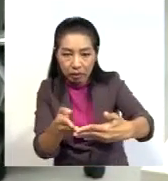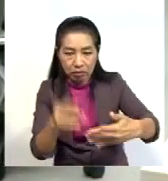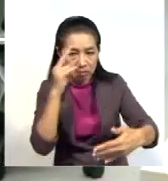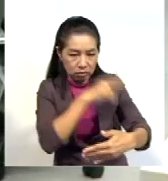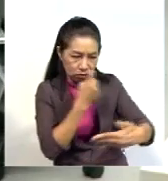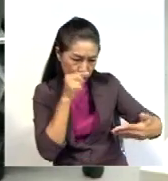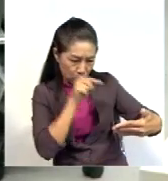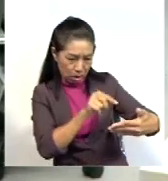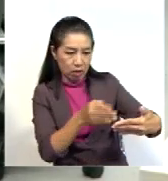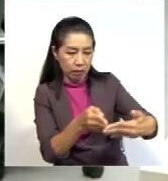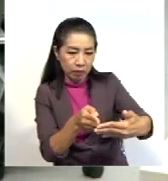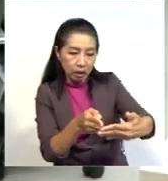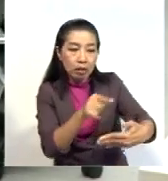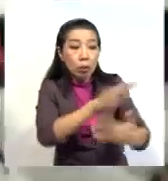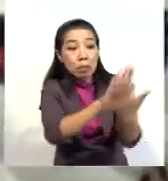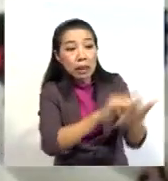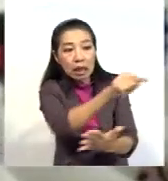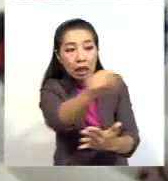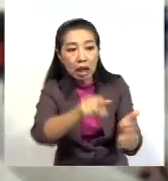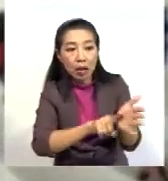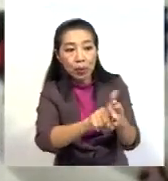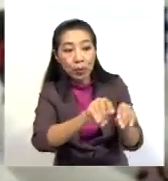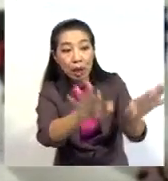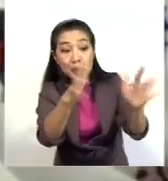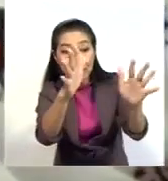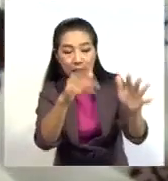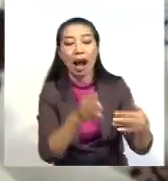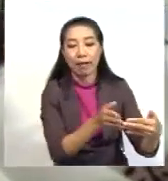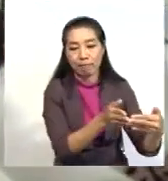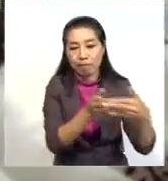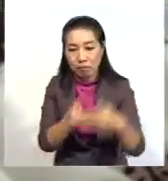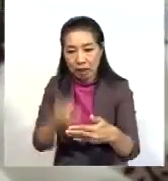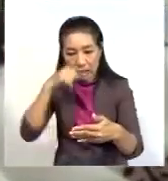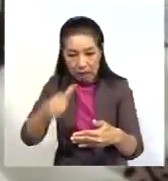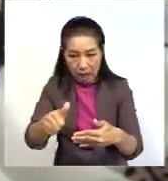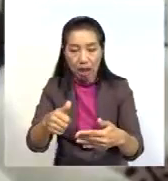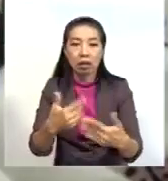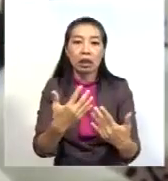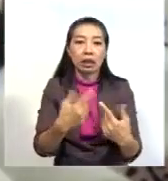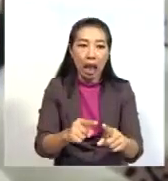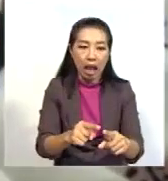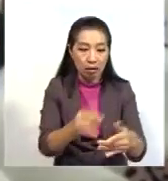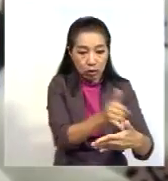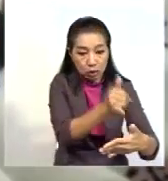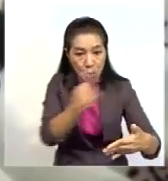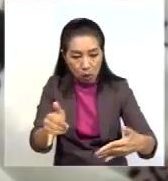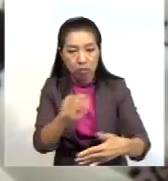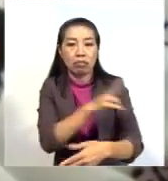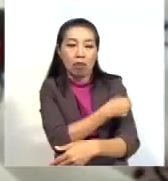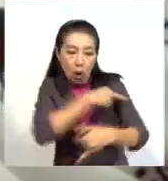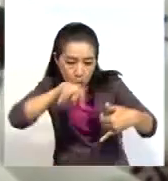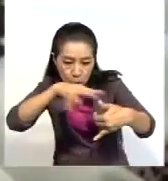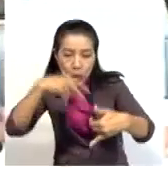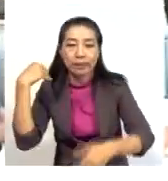หนเนี่ยไม่ได้ผ่านพื้นที่ประเทศเสี่ยงอันนี้ไทยเราอนุญาตให้เทียบท่าได้แต่ก็จะมีมาตรการการคัดกรองตามปก